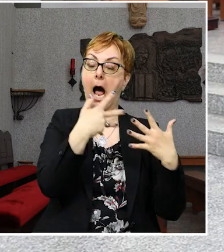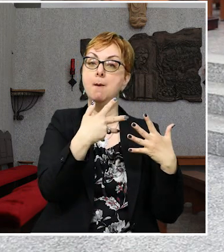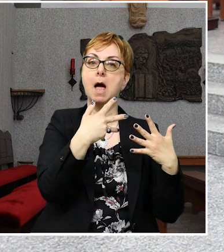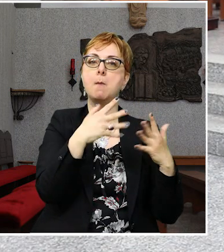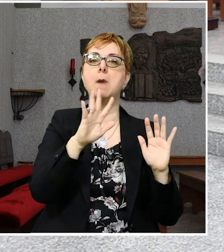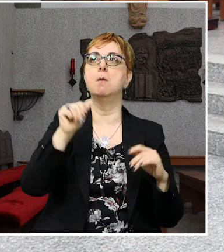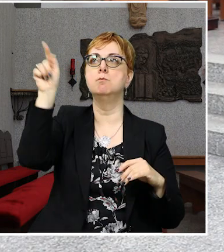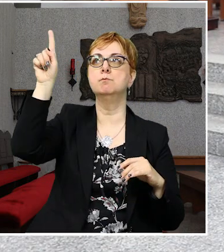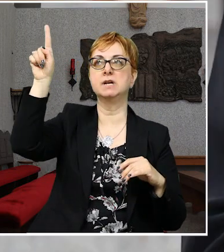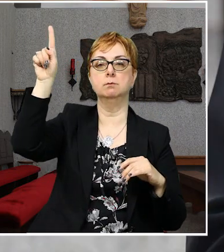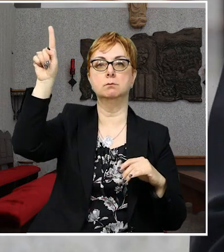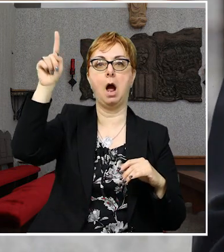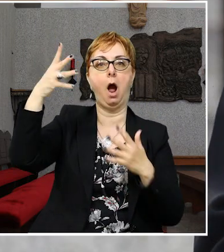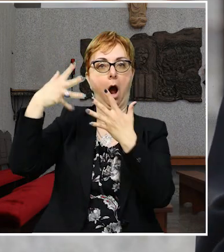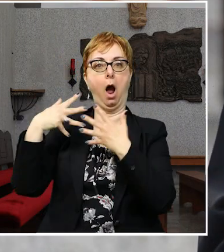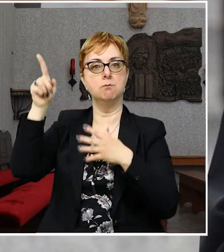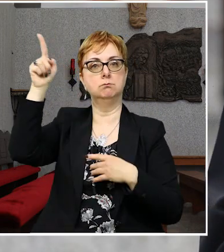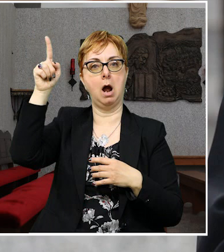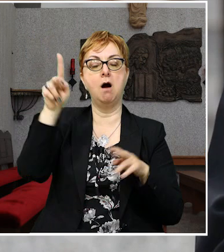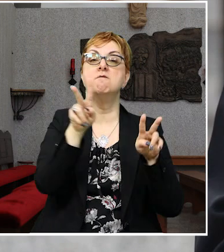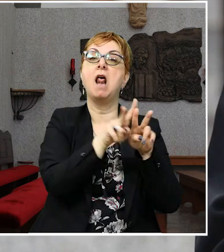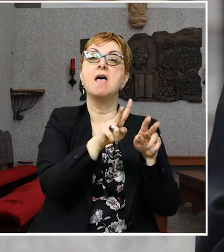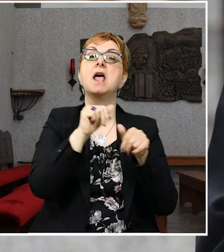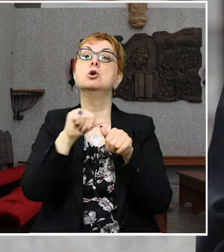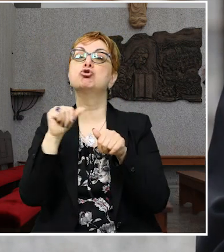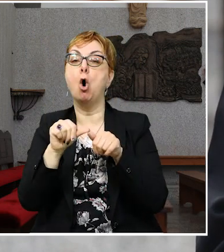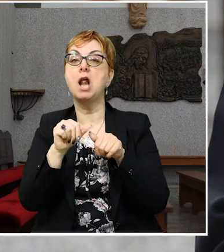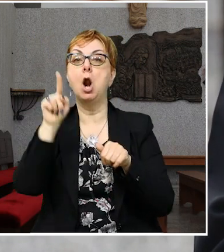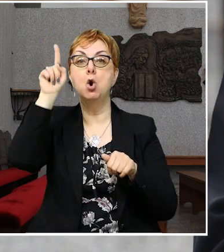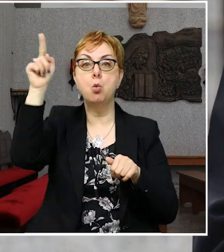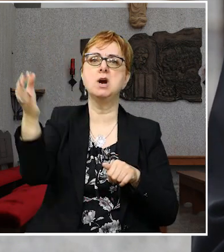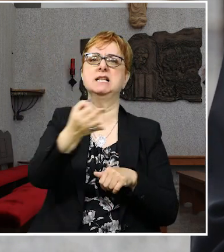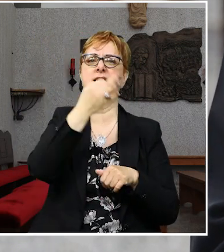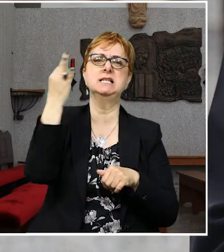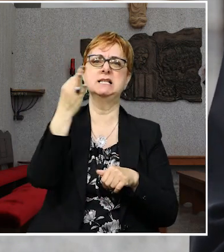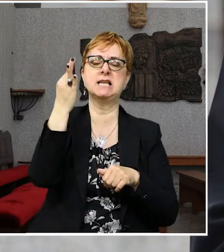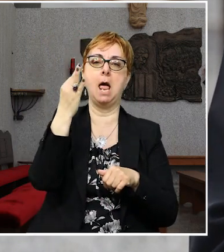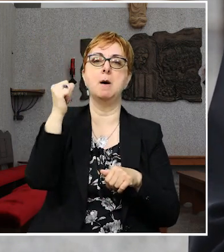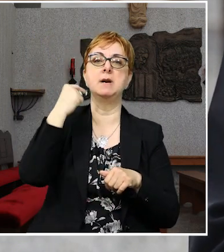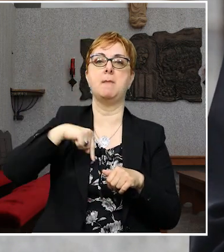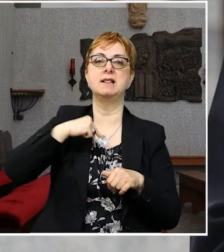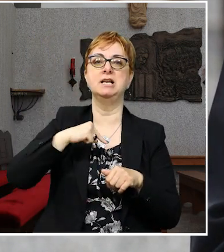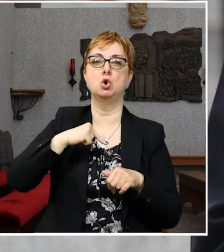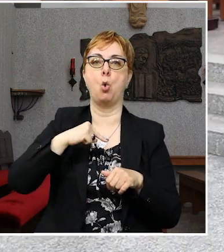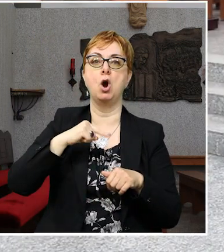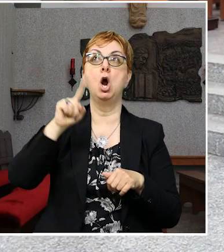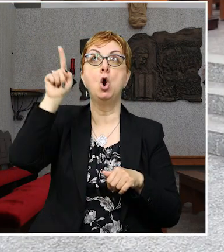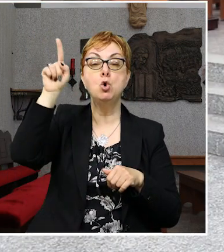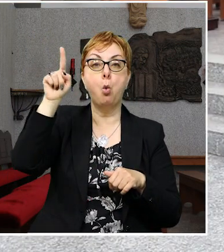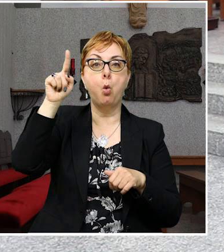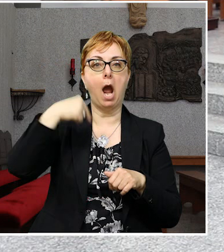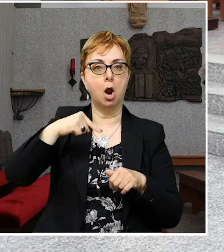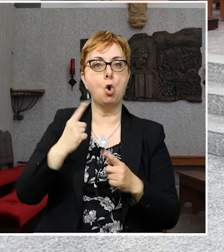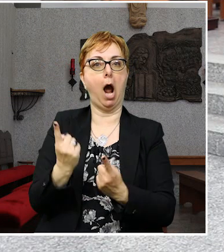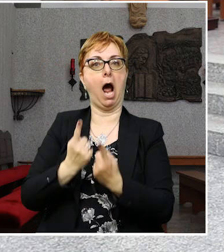ha amati per primi. Fratelli e sorelle, Lui sempre va prima di noi. Lui